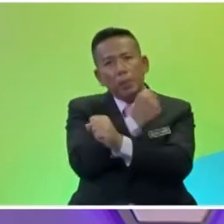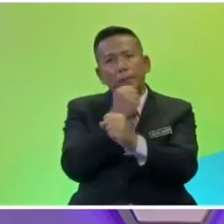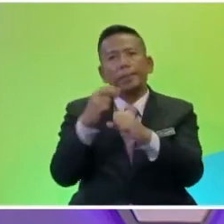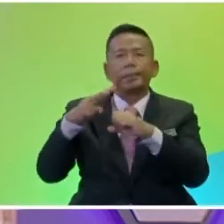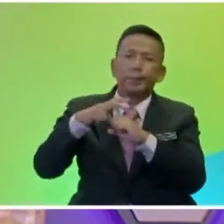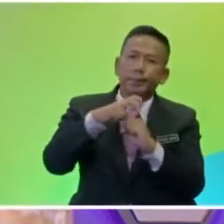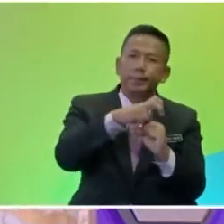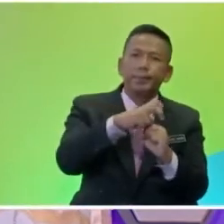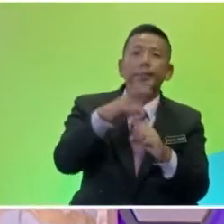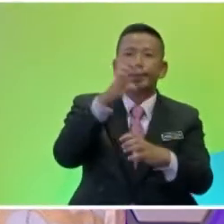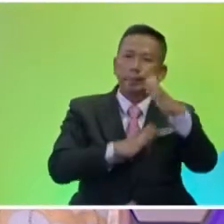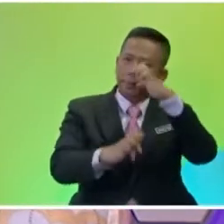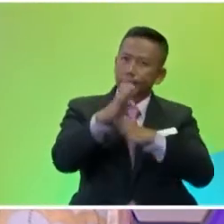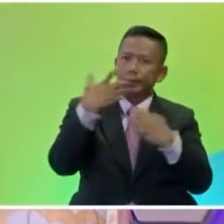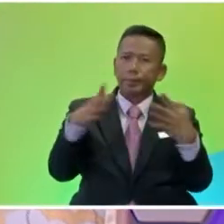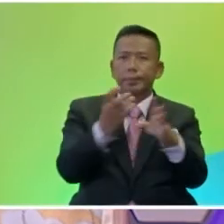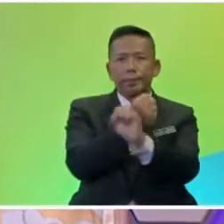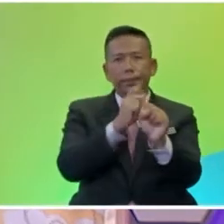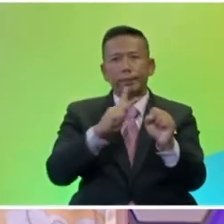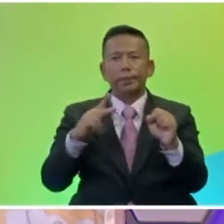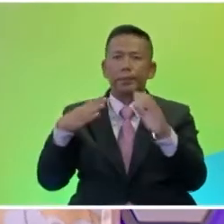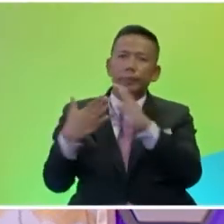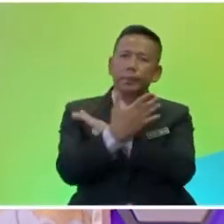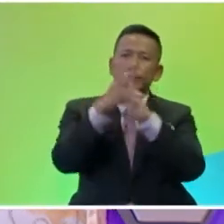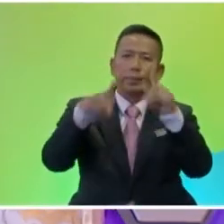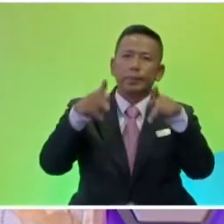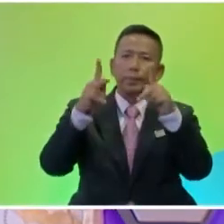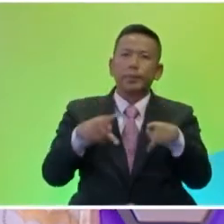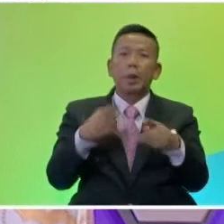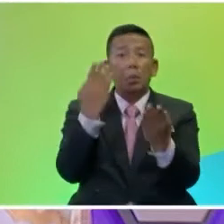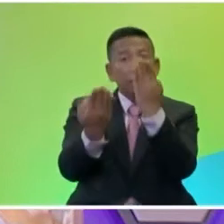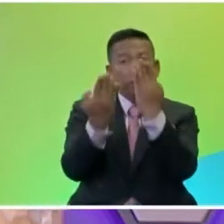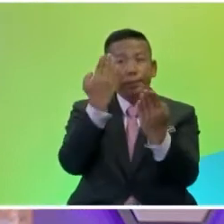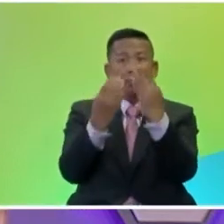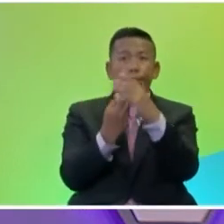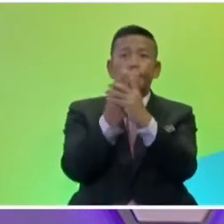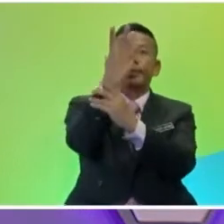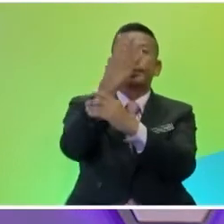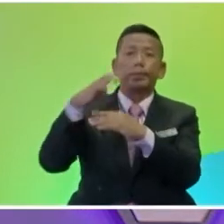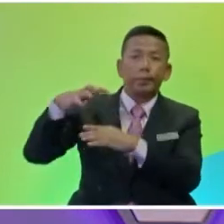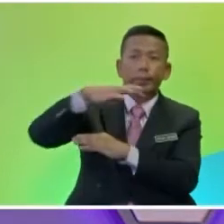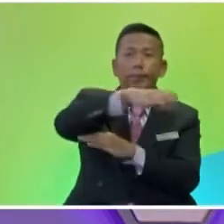eksperimen telah disediakan oleh anak-anak murid Cikgu sendiri nanti kita membandingkan pertumbuhan